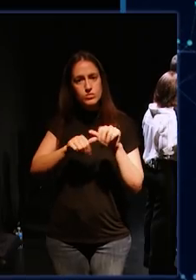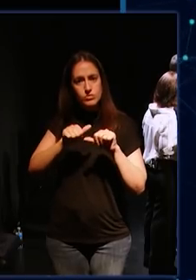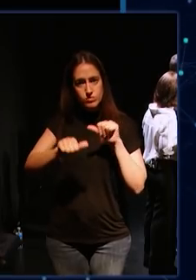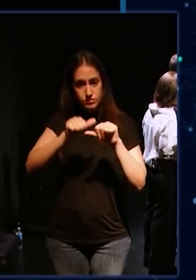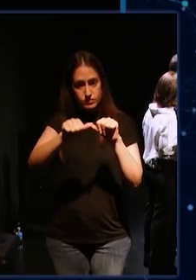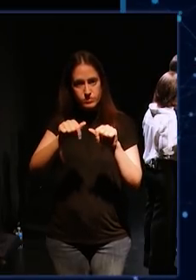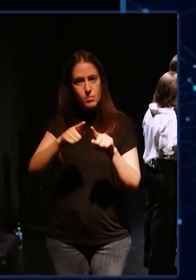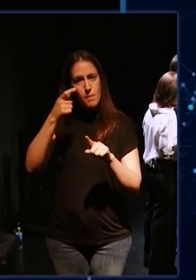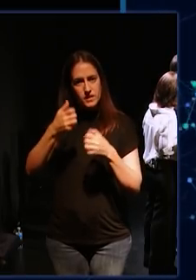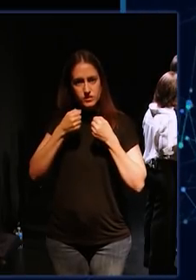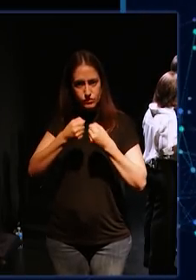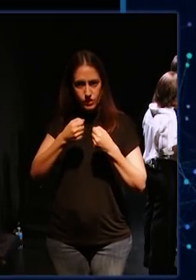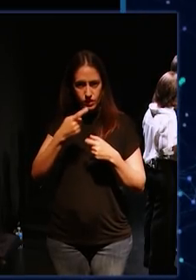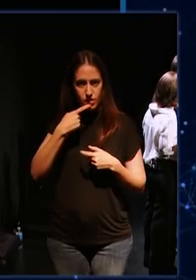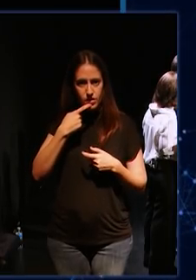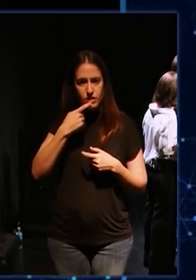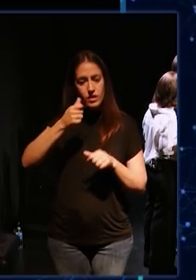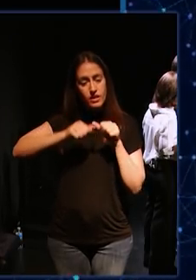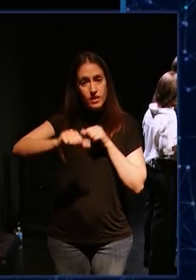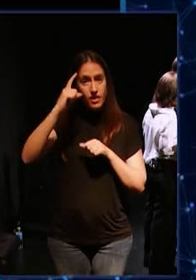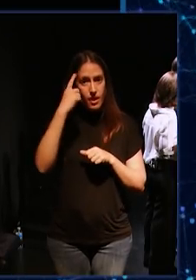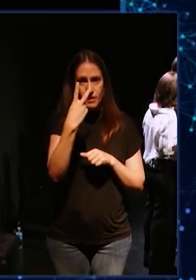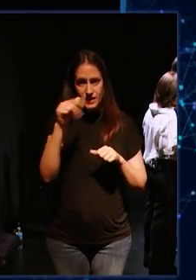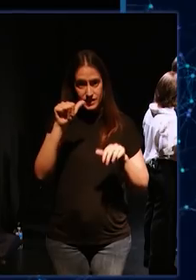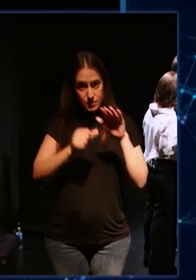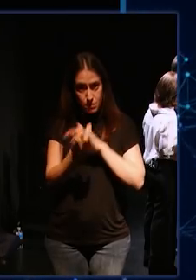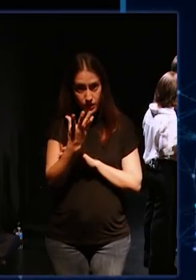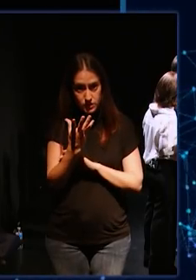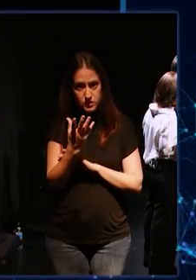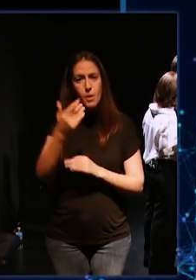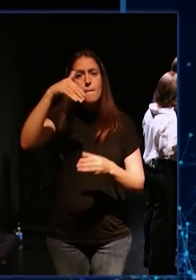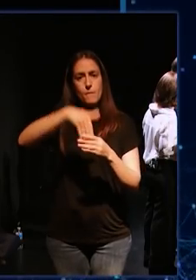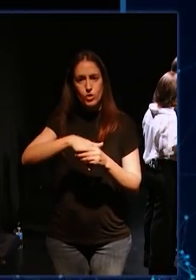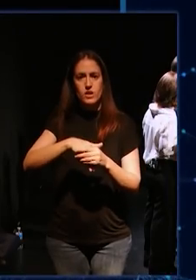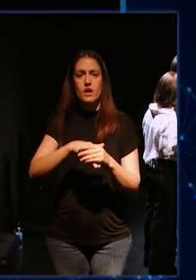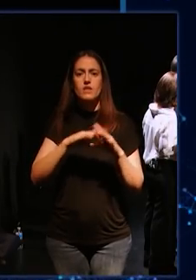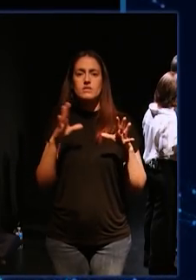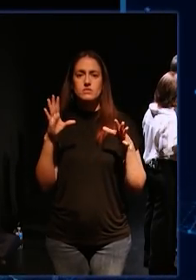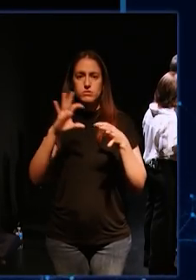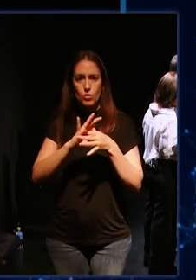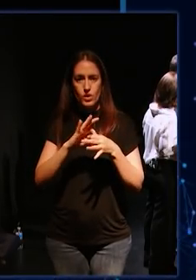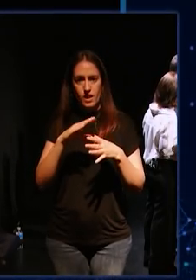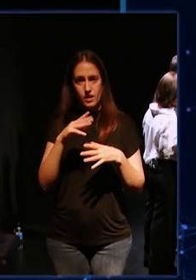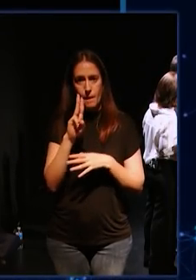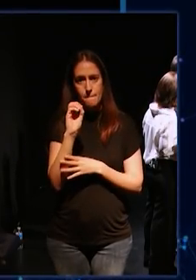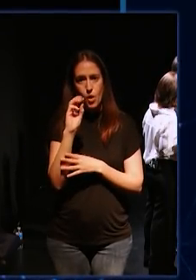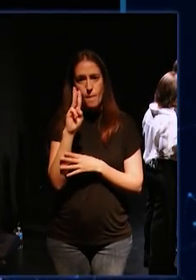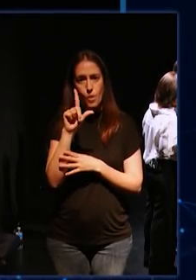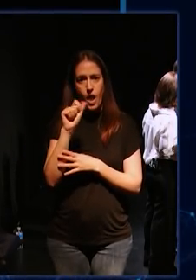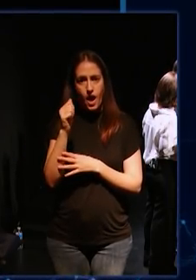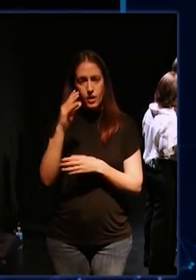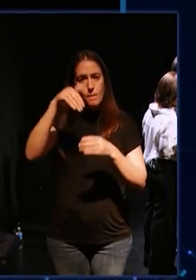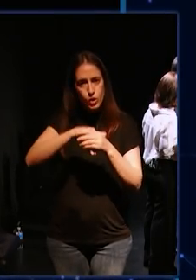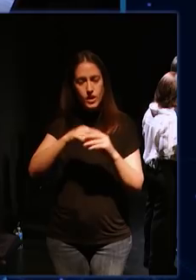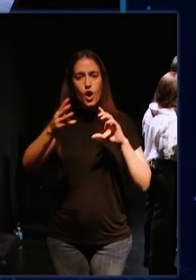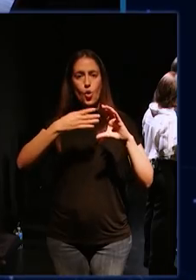amb més força. El proper 26 de maig, vota candidatura d'Unitat Popular. Vota CUP.